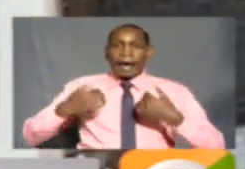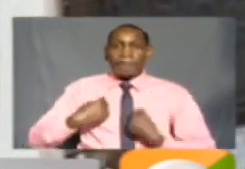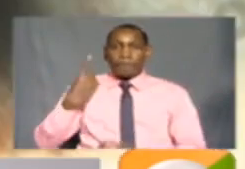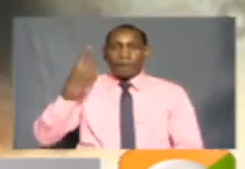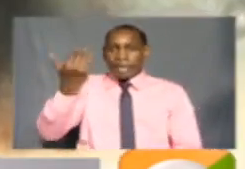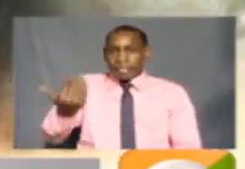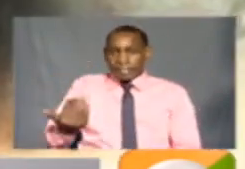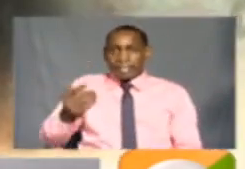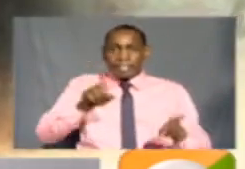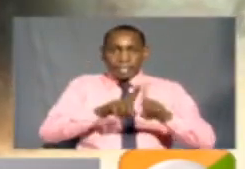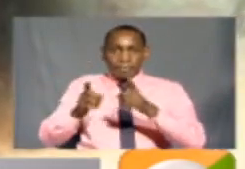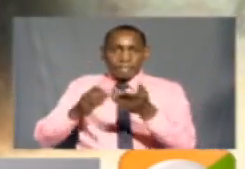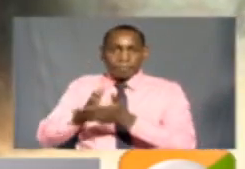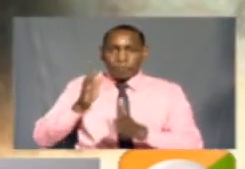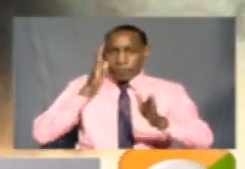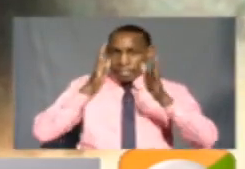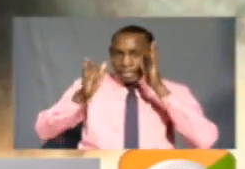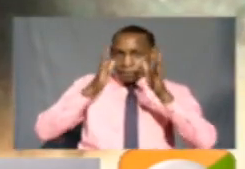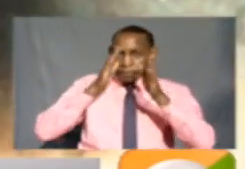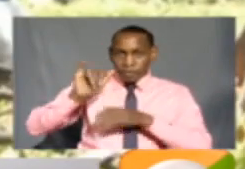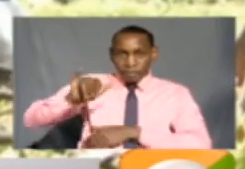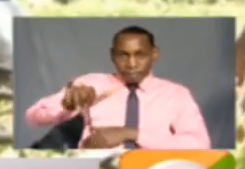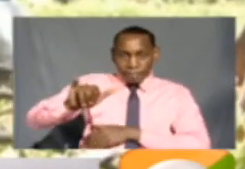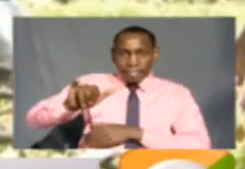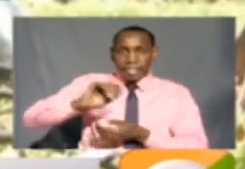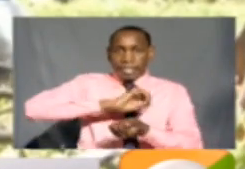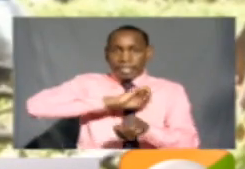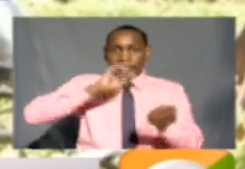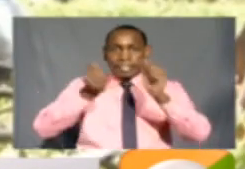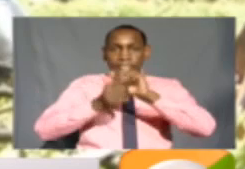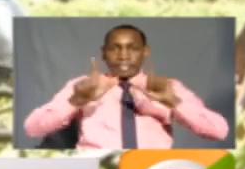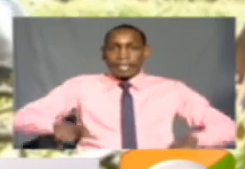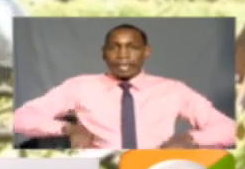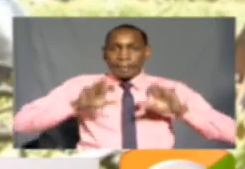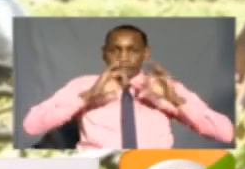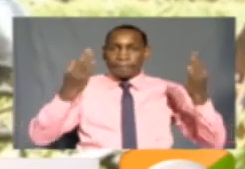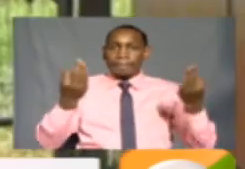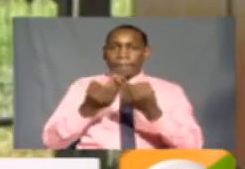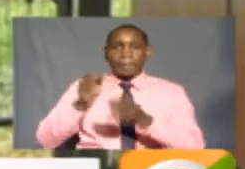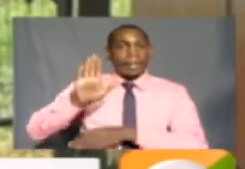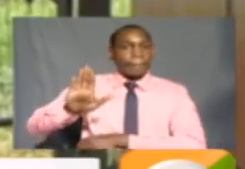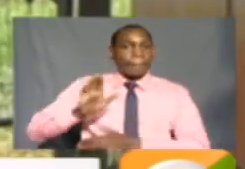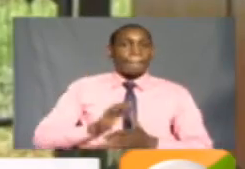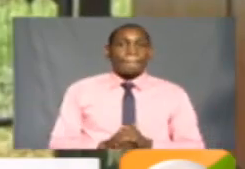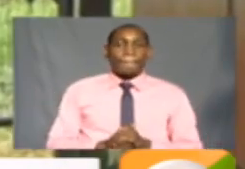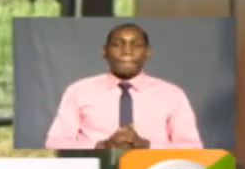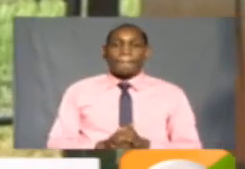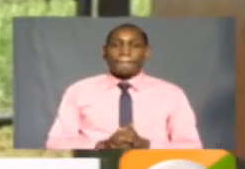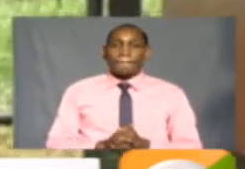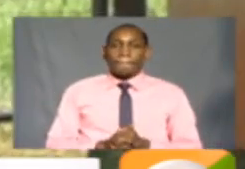na ambaye kupitia uvumbuzi wake amebadilisha maisha ya familia yake.